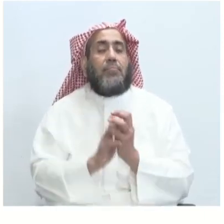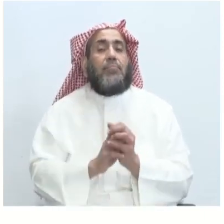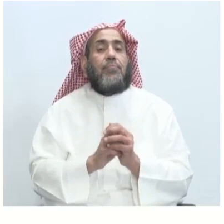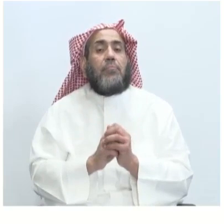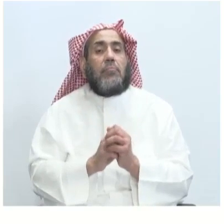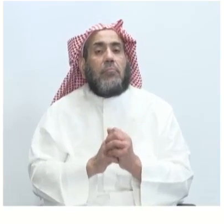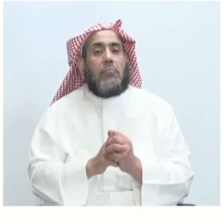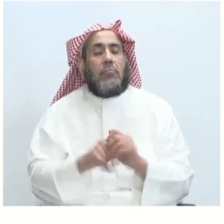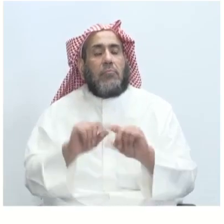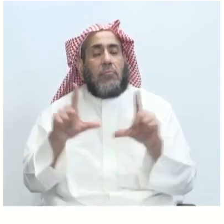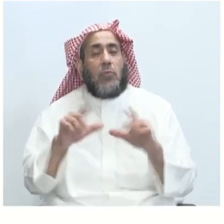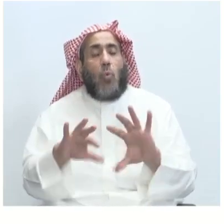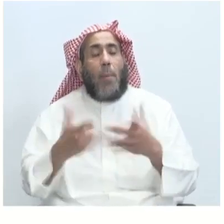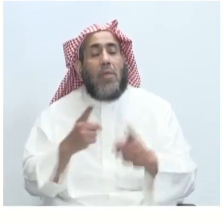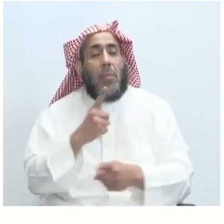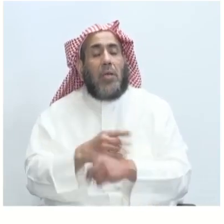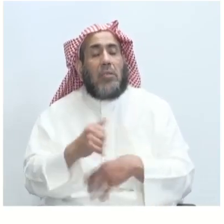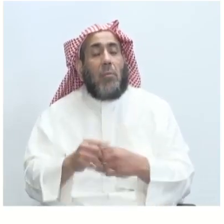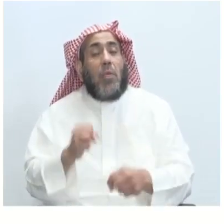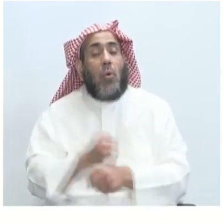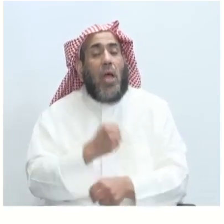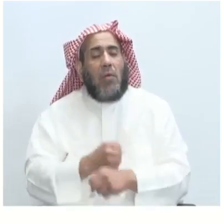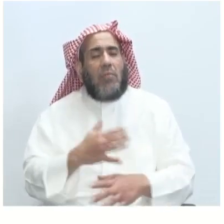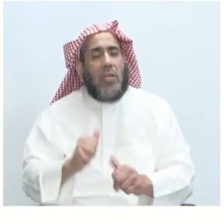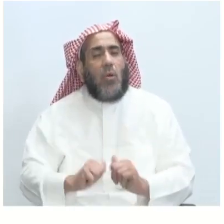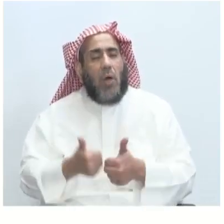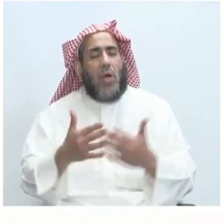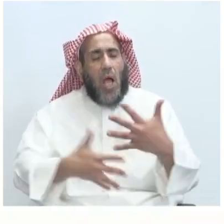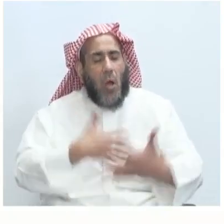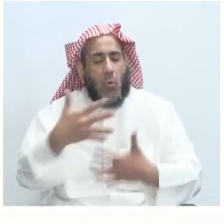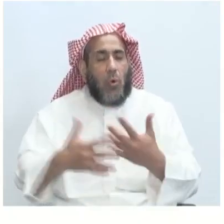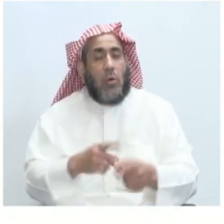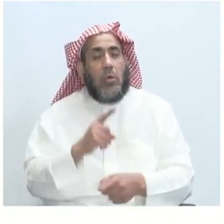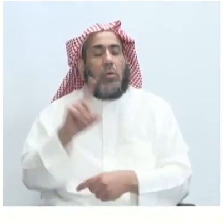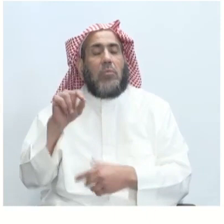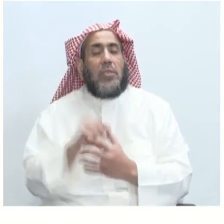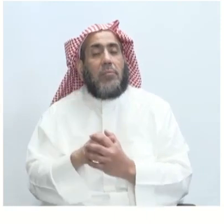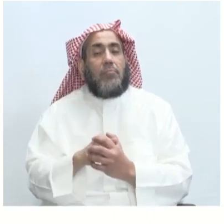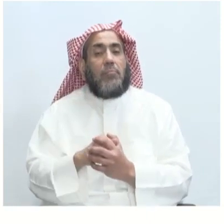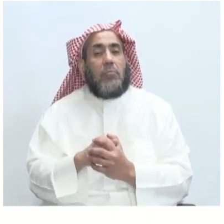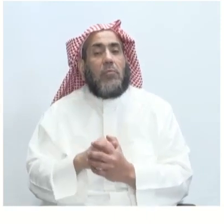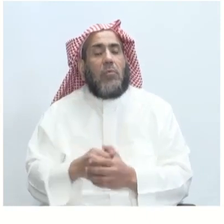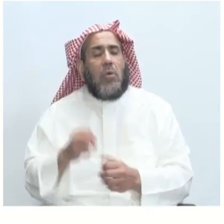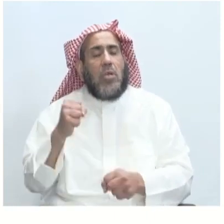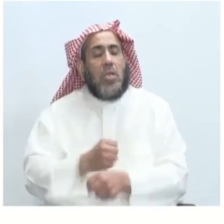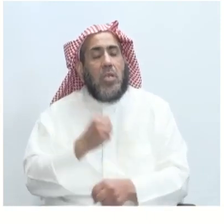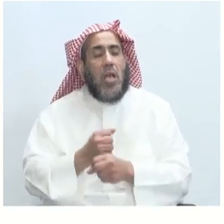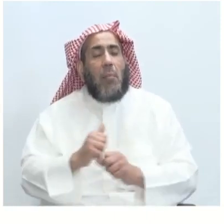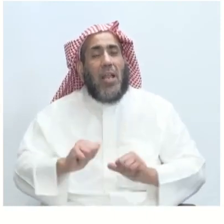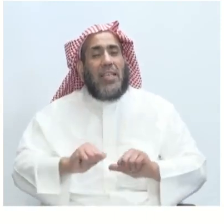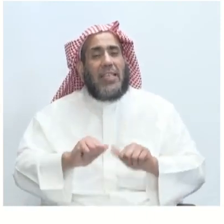هدفه وماذا بعد ابنائي من الوظائف ممتازين يعمل